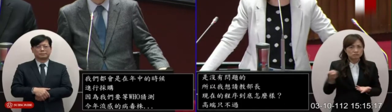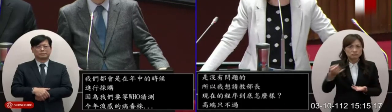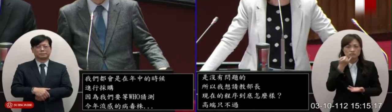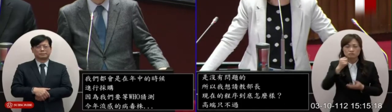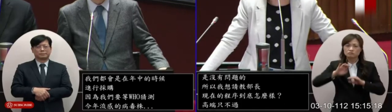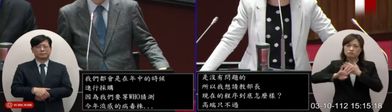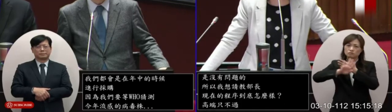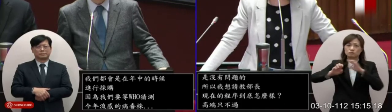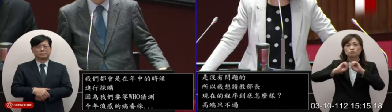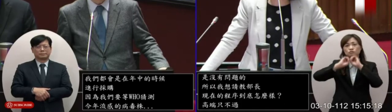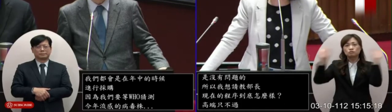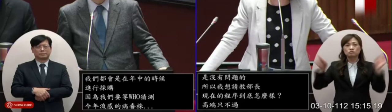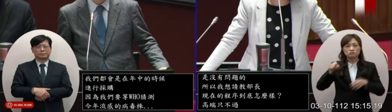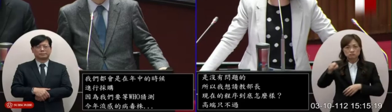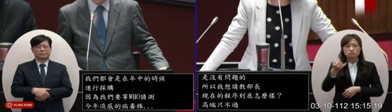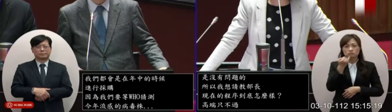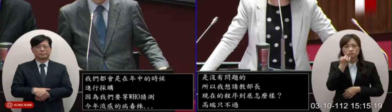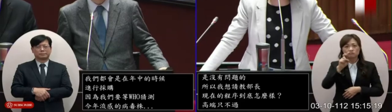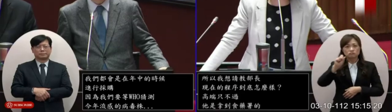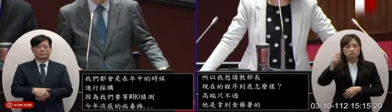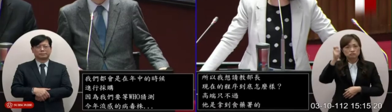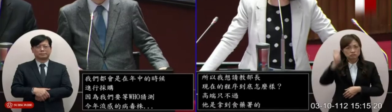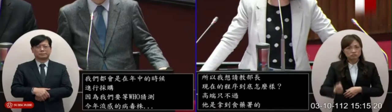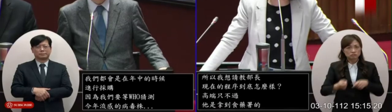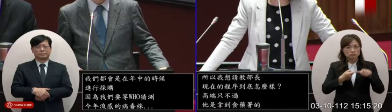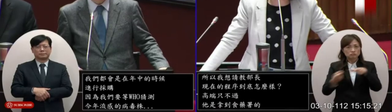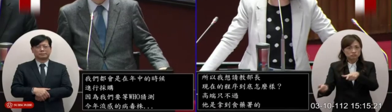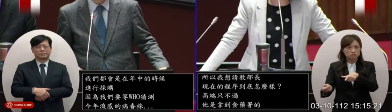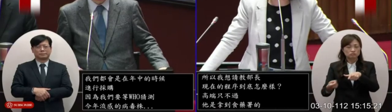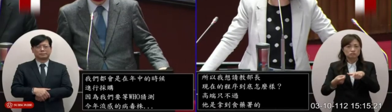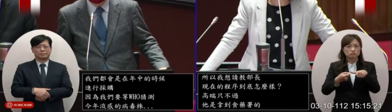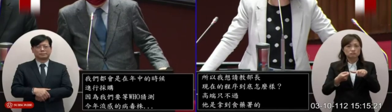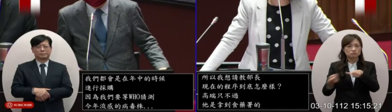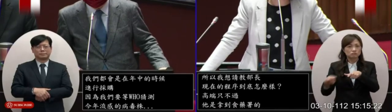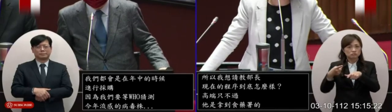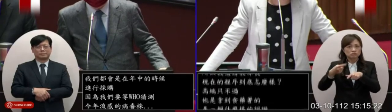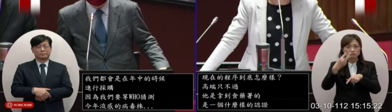外宣示，他可以抢进我们的公费流感市场。